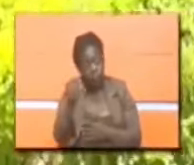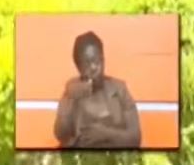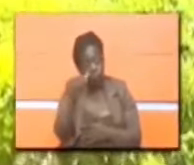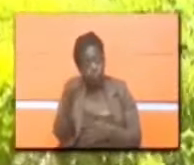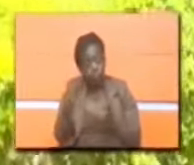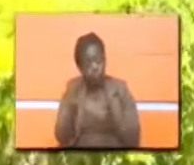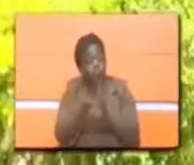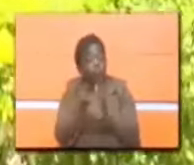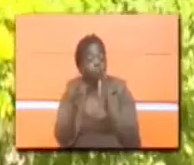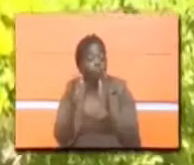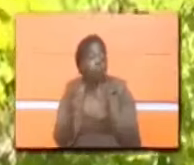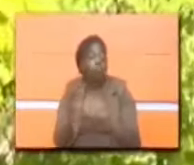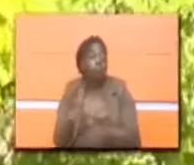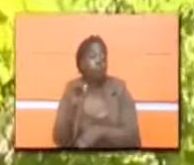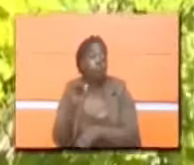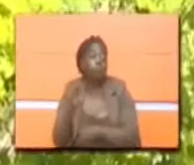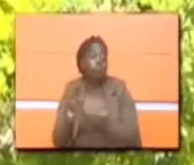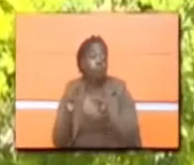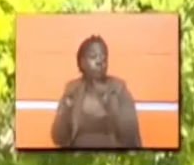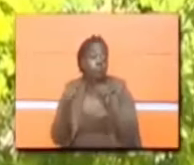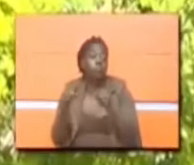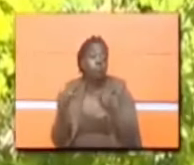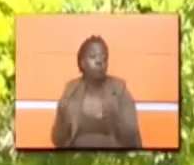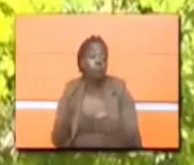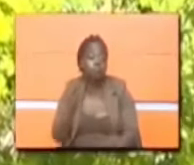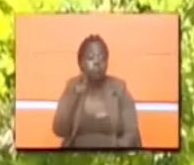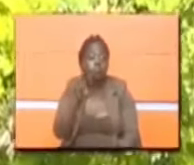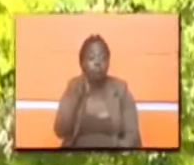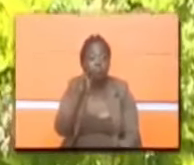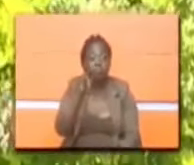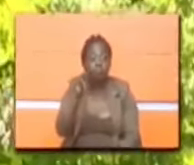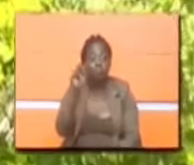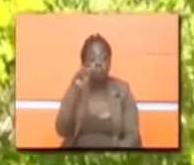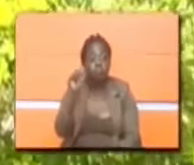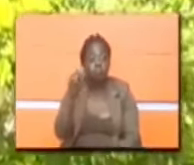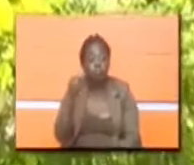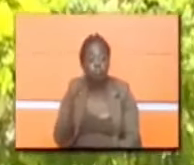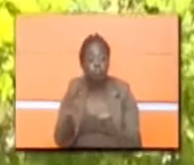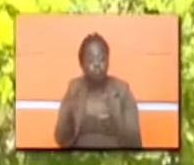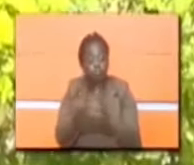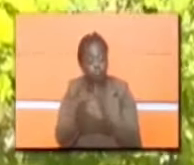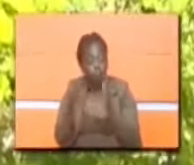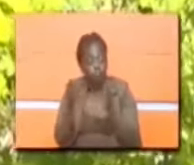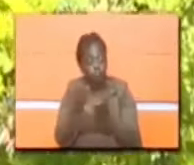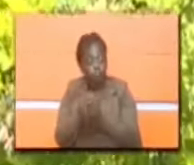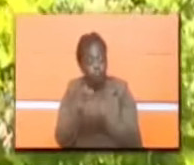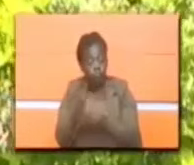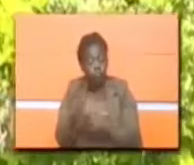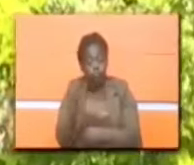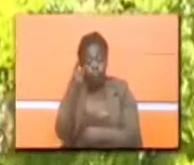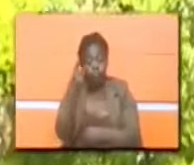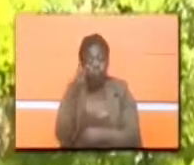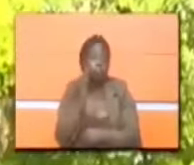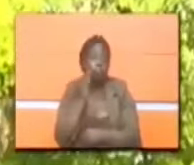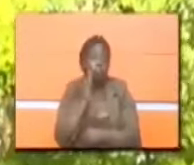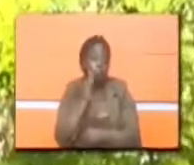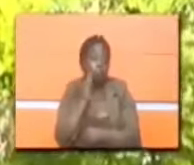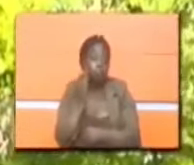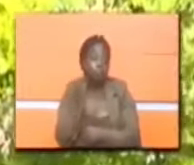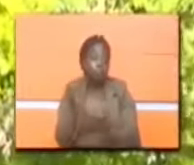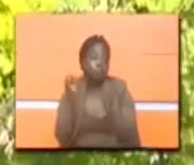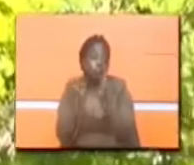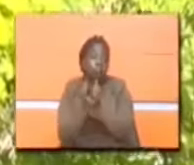meyoloya we n'ajja n'akubira mu kasesimu n'amugamba looya amusabye obukadde bubiri